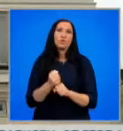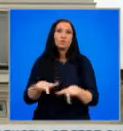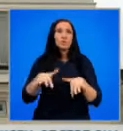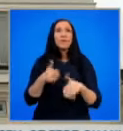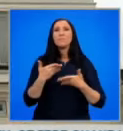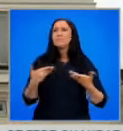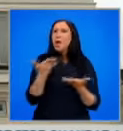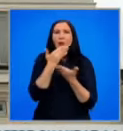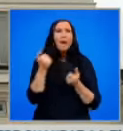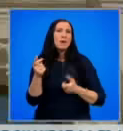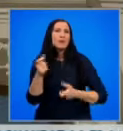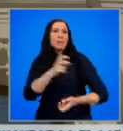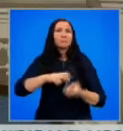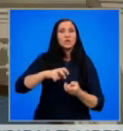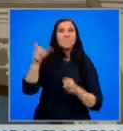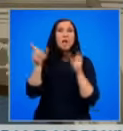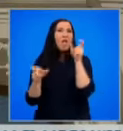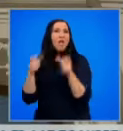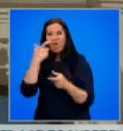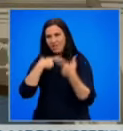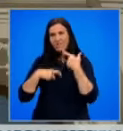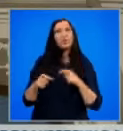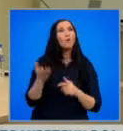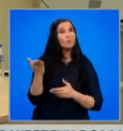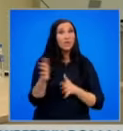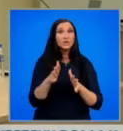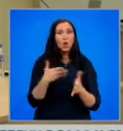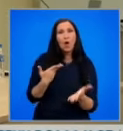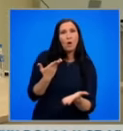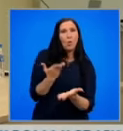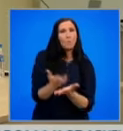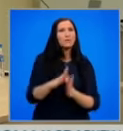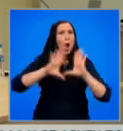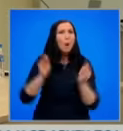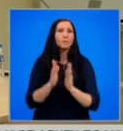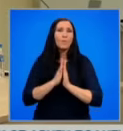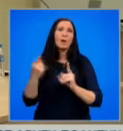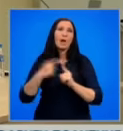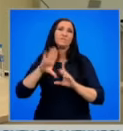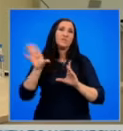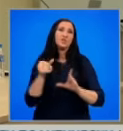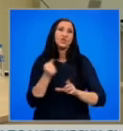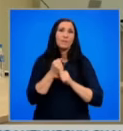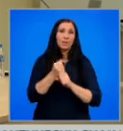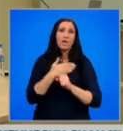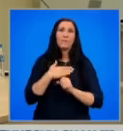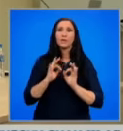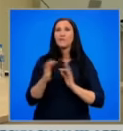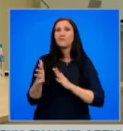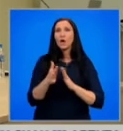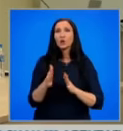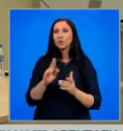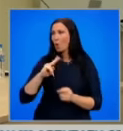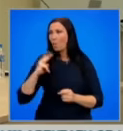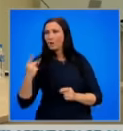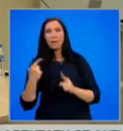парламент. Ние няма да търсим индивидуално тези хора. Ние сме отправили общ апел към всички депутати на Има такъв народ, да се обърнат към своите